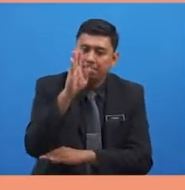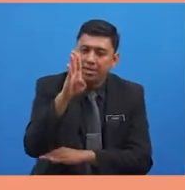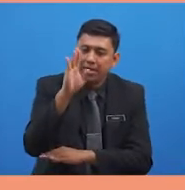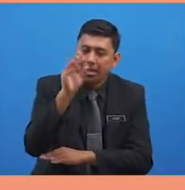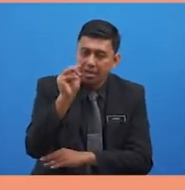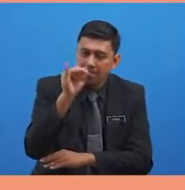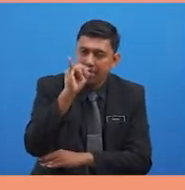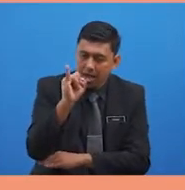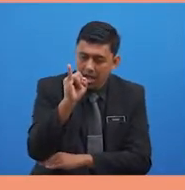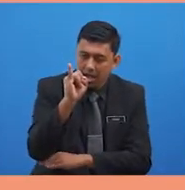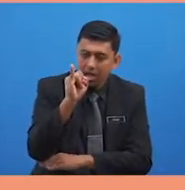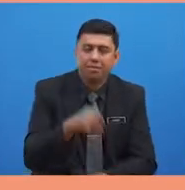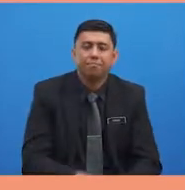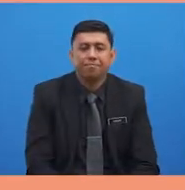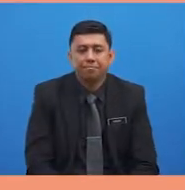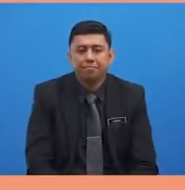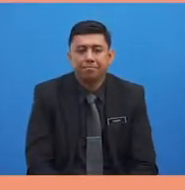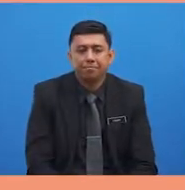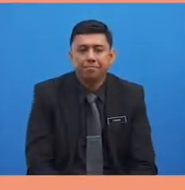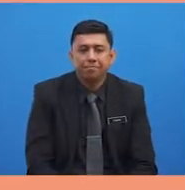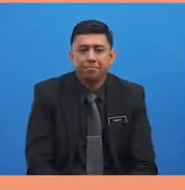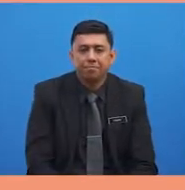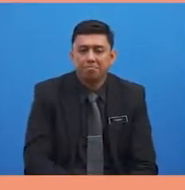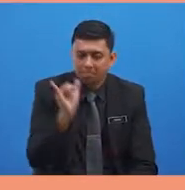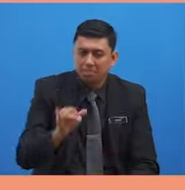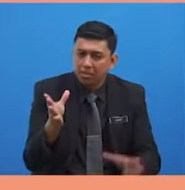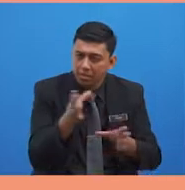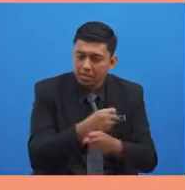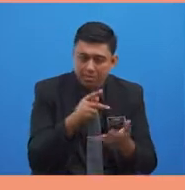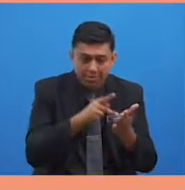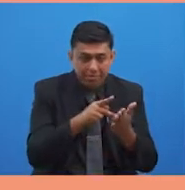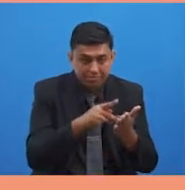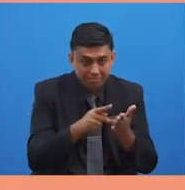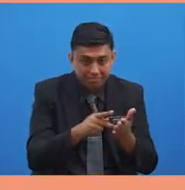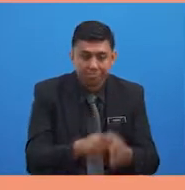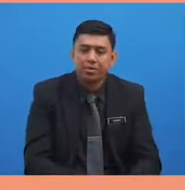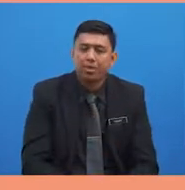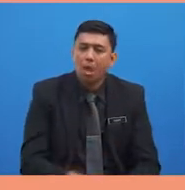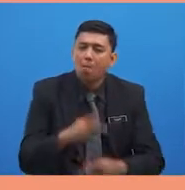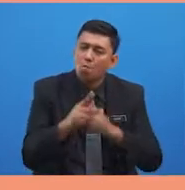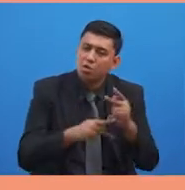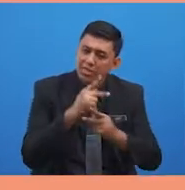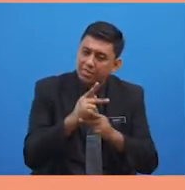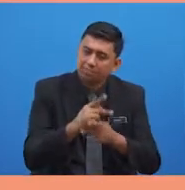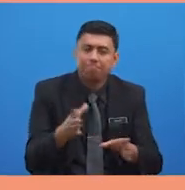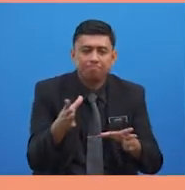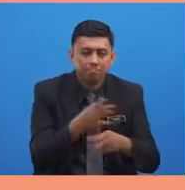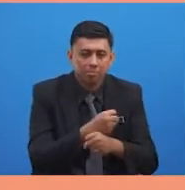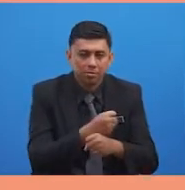badan atau BMI yang dapat mengira, memproses